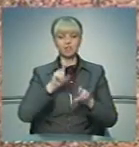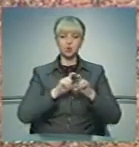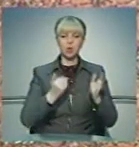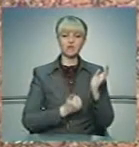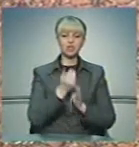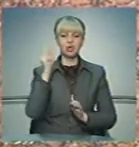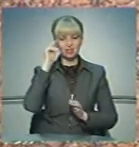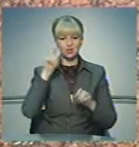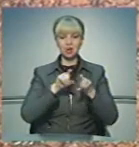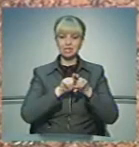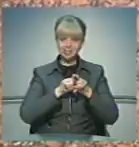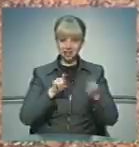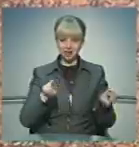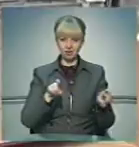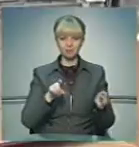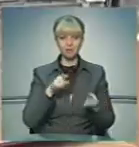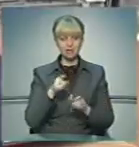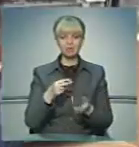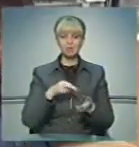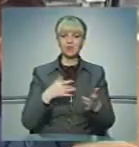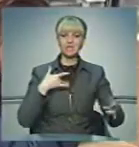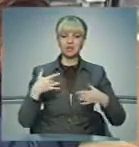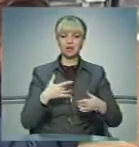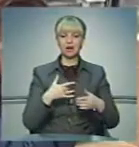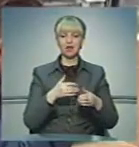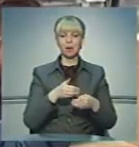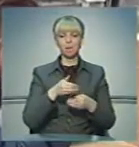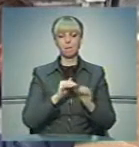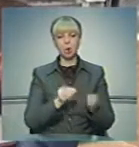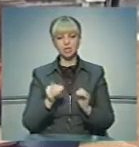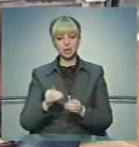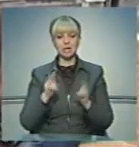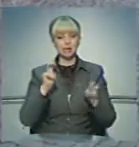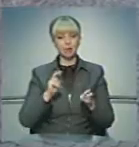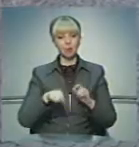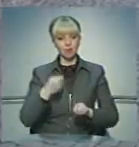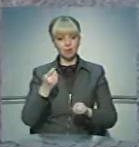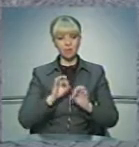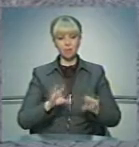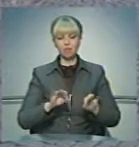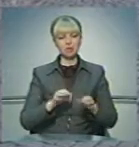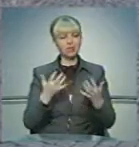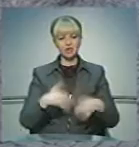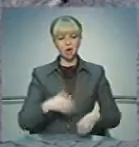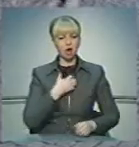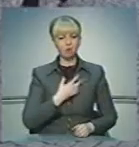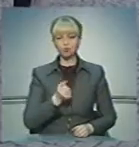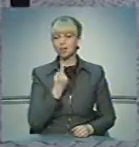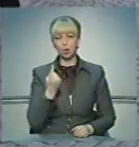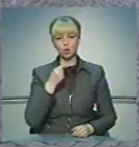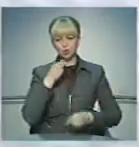вищих навчальних закладах. За ними ставлять театральні постанови. Теми, які порушені в її повістях, не втрачають актуальності